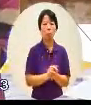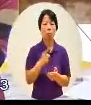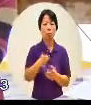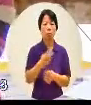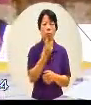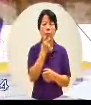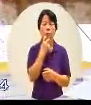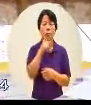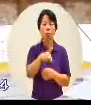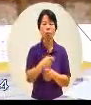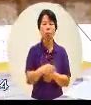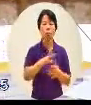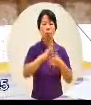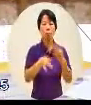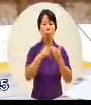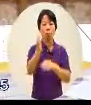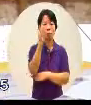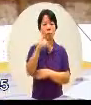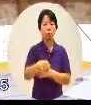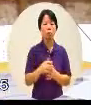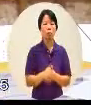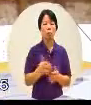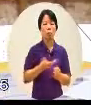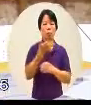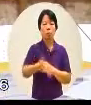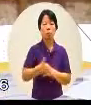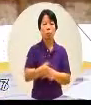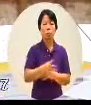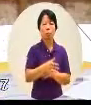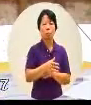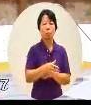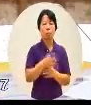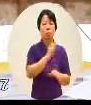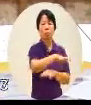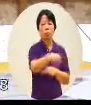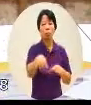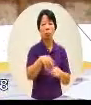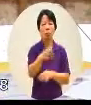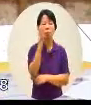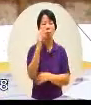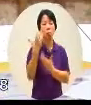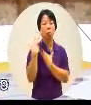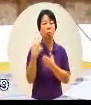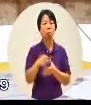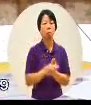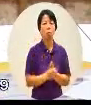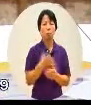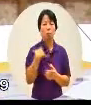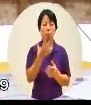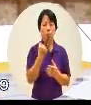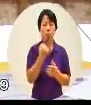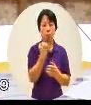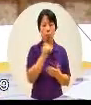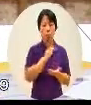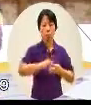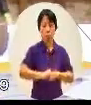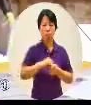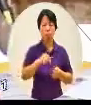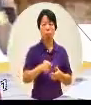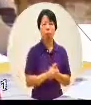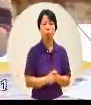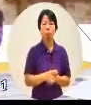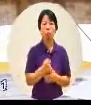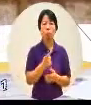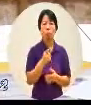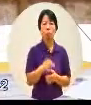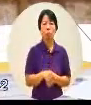中央政策，但是是下放给地方，诶，它是下放给地方，所以地方可以有权来决定这个。我觉得这个